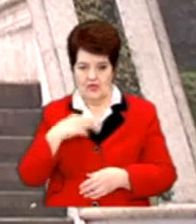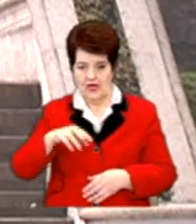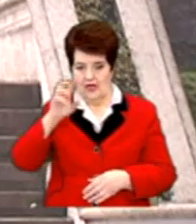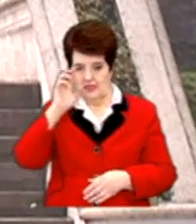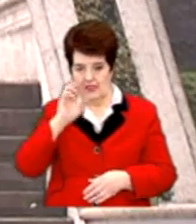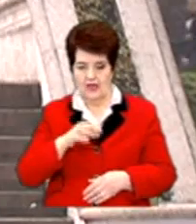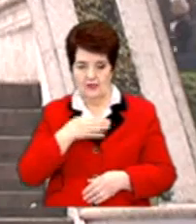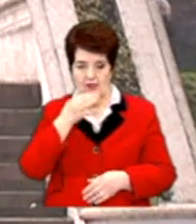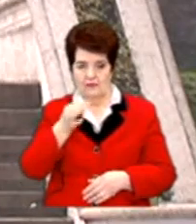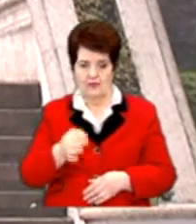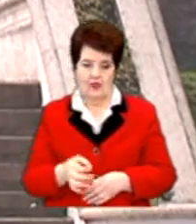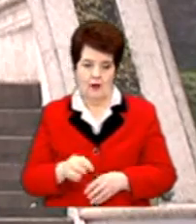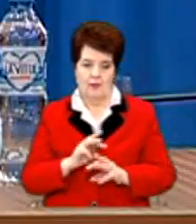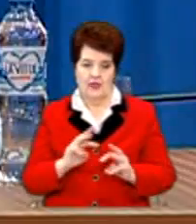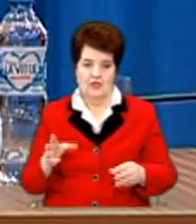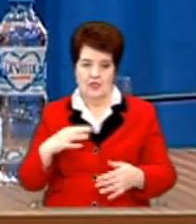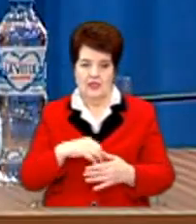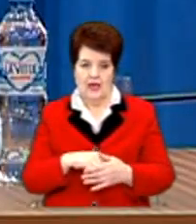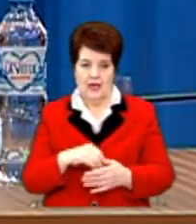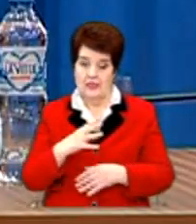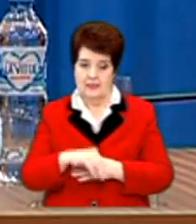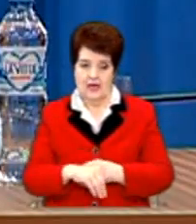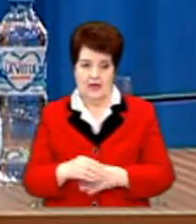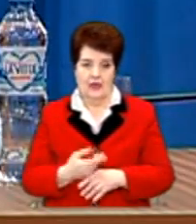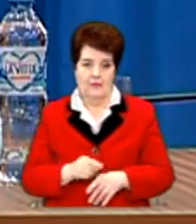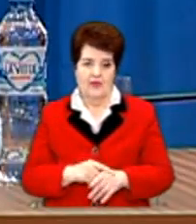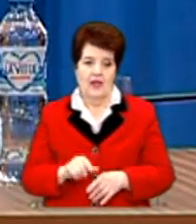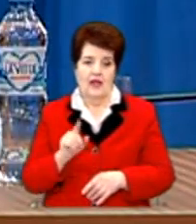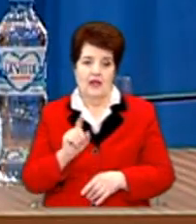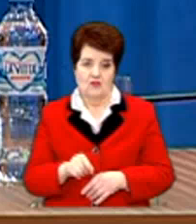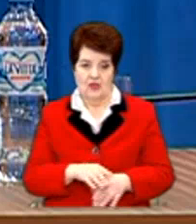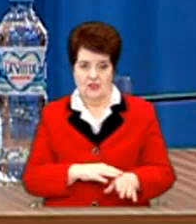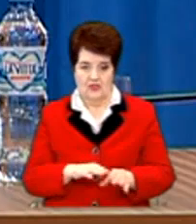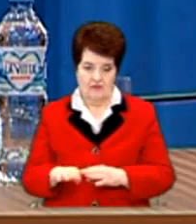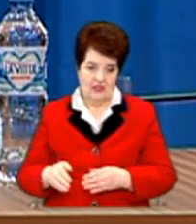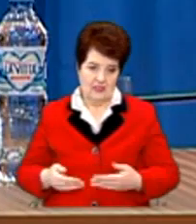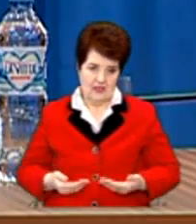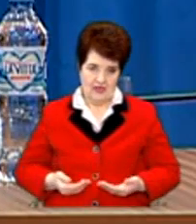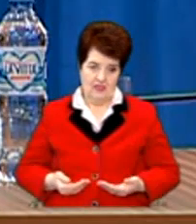statului, afirmă ministrul de externe. În situația în care noi vom ajunge la același nivel de trai,